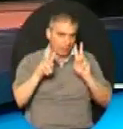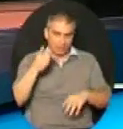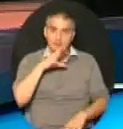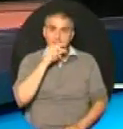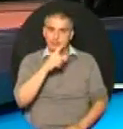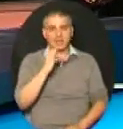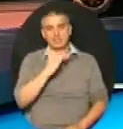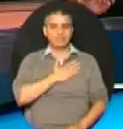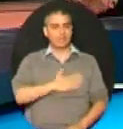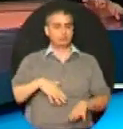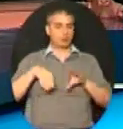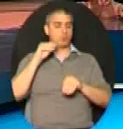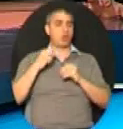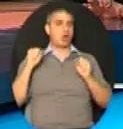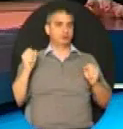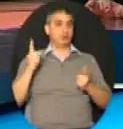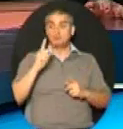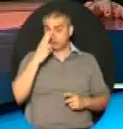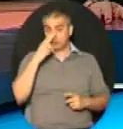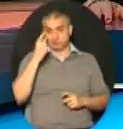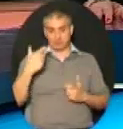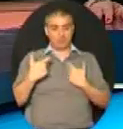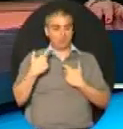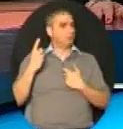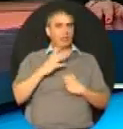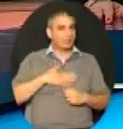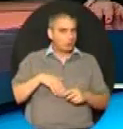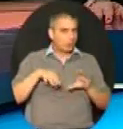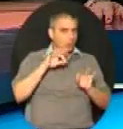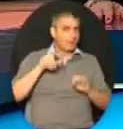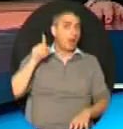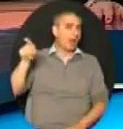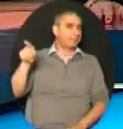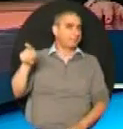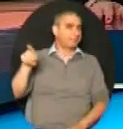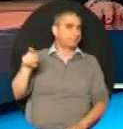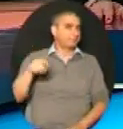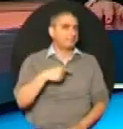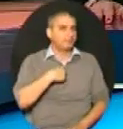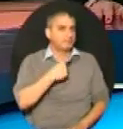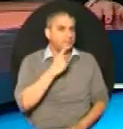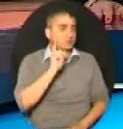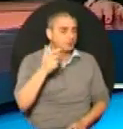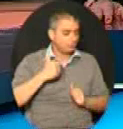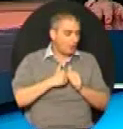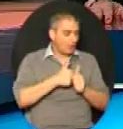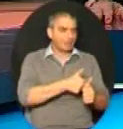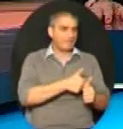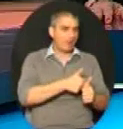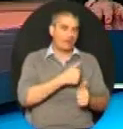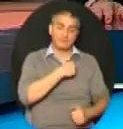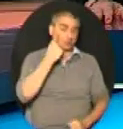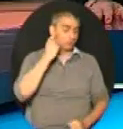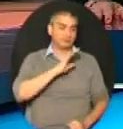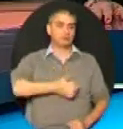אתה מדבר ועל איזה רצון בוחר חופשי, כי נדמה לי שמי שניסה לסנדל את רצון הבוחר זה דווקא אתם. אבל בשורה התחתונה אני אומרת, יש פה רדיפה, ואני חושבת